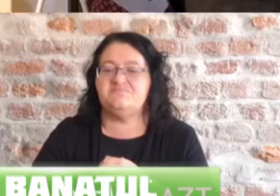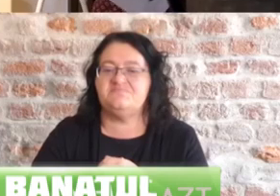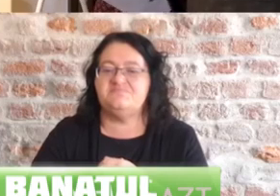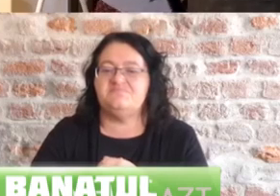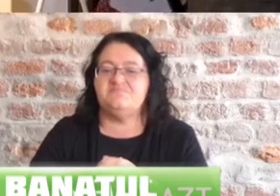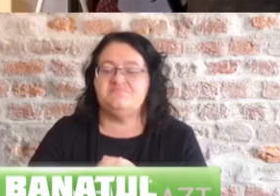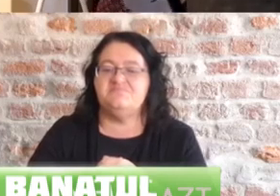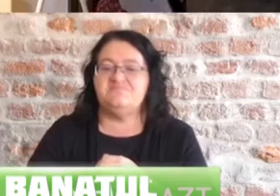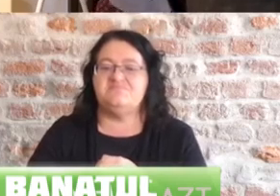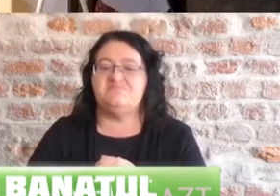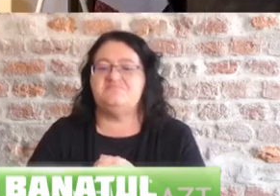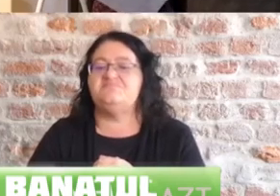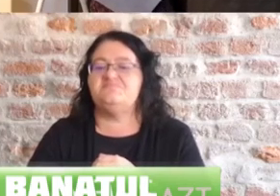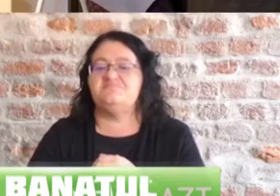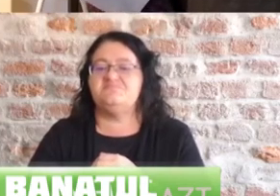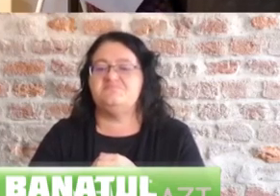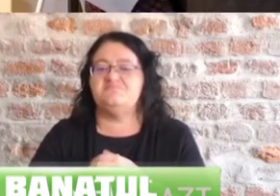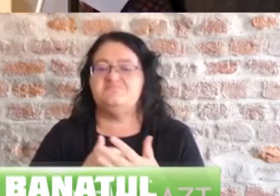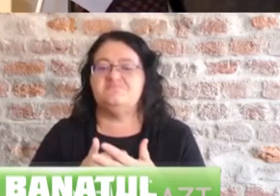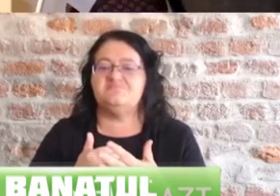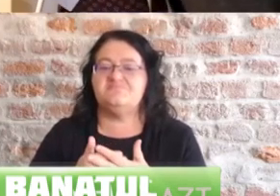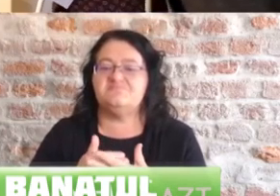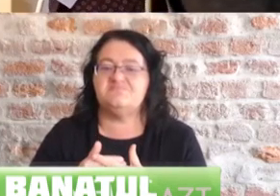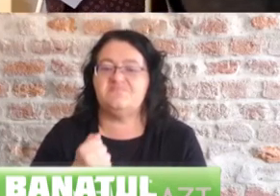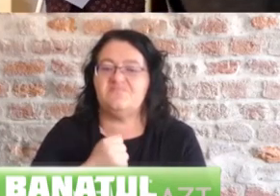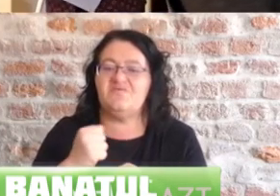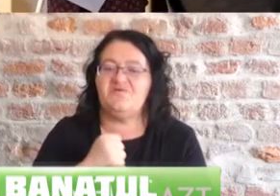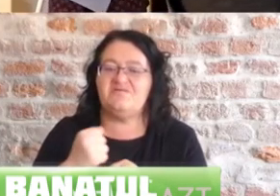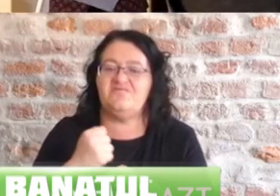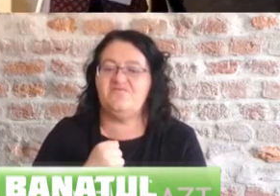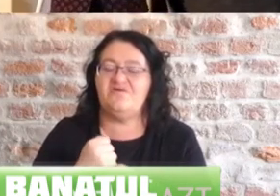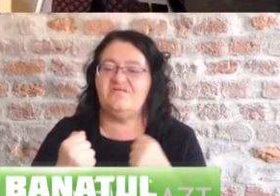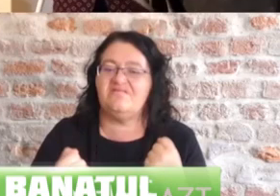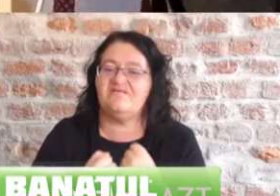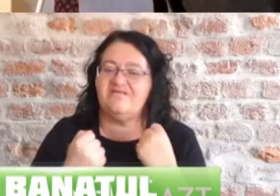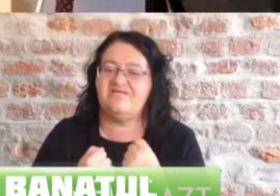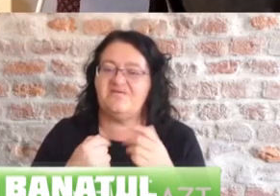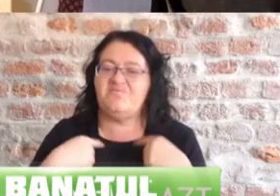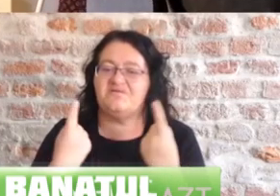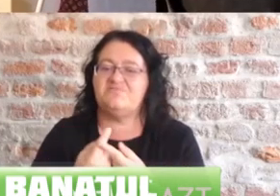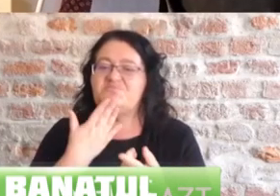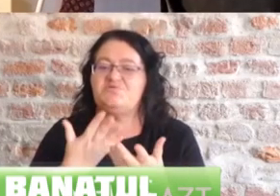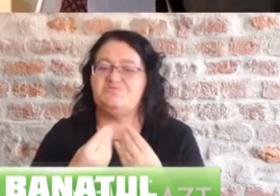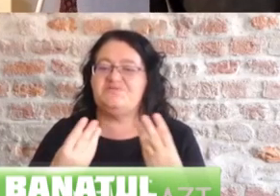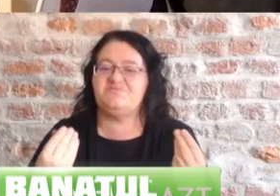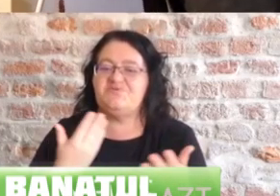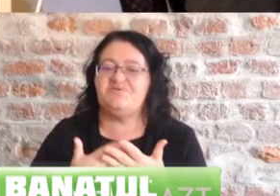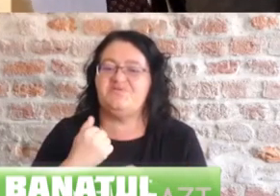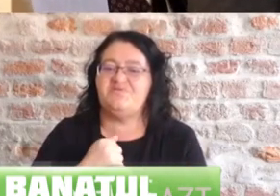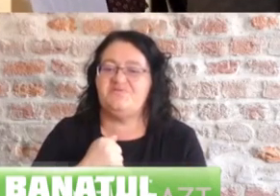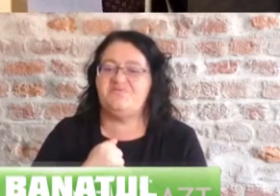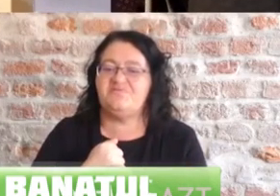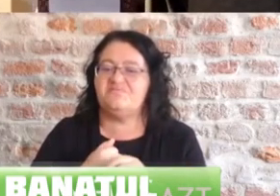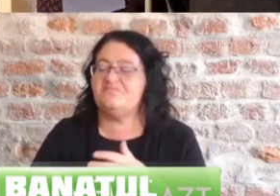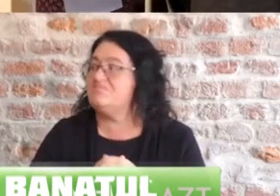harmonious, I can say, judgment at the end. So we are very, very glad of the result. I thank everybody from part of the